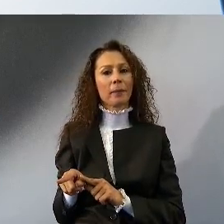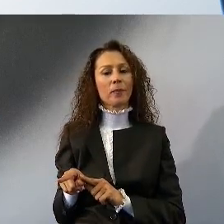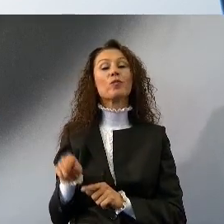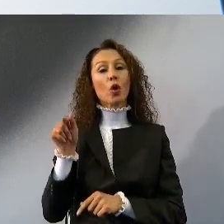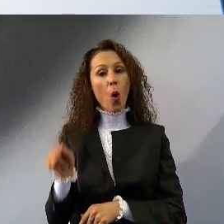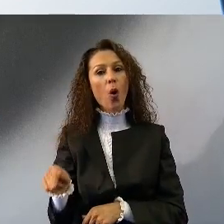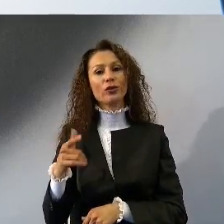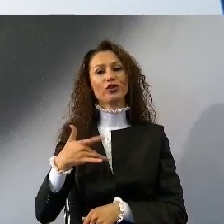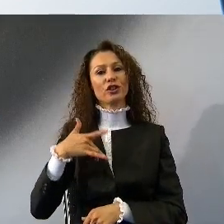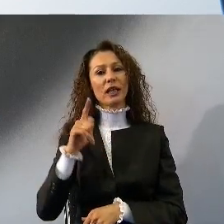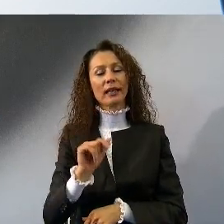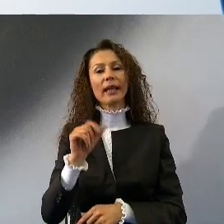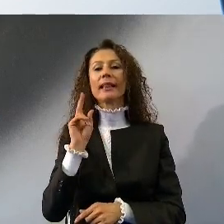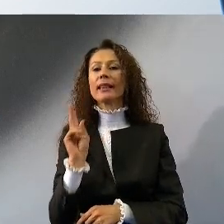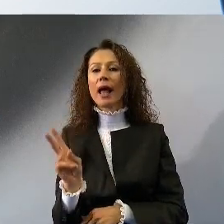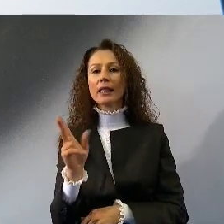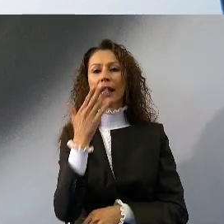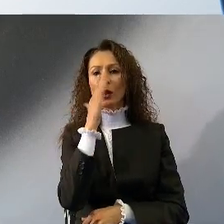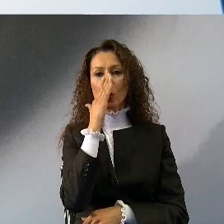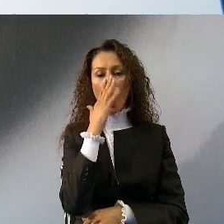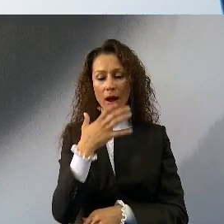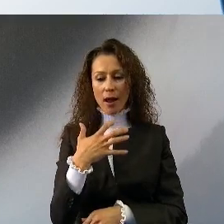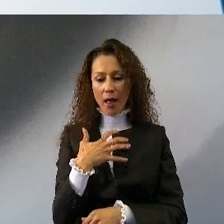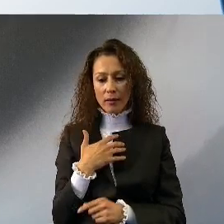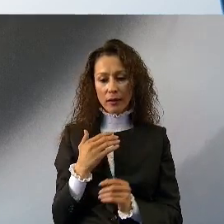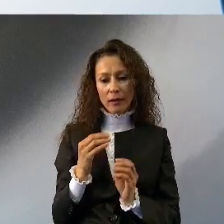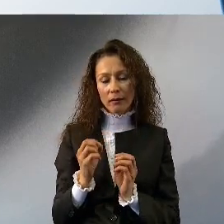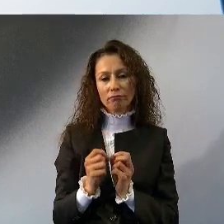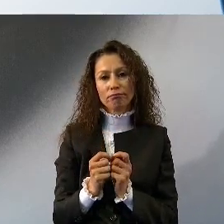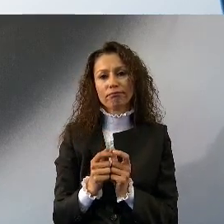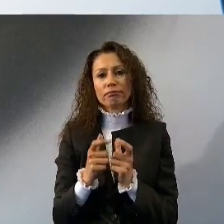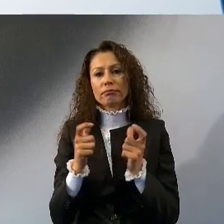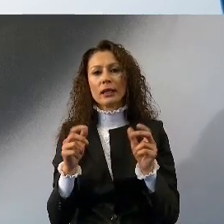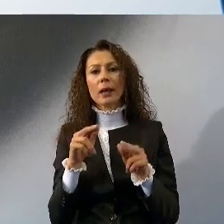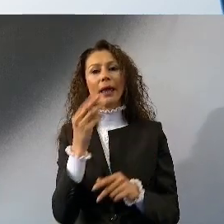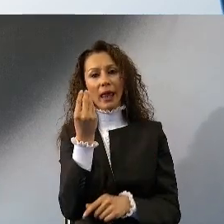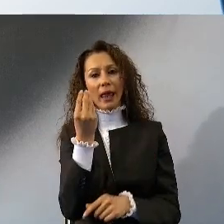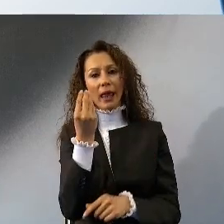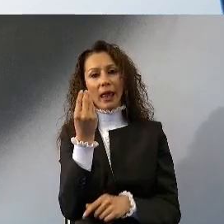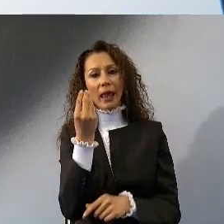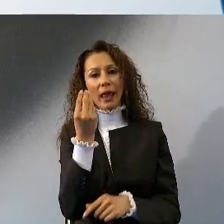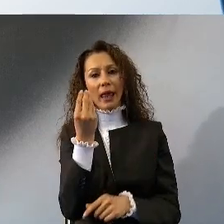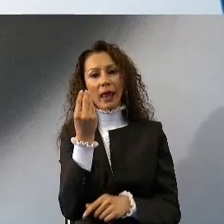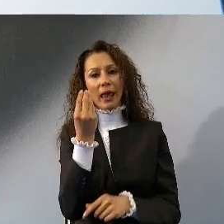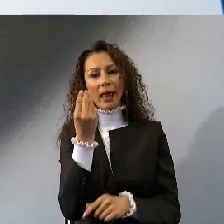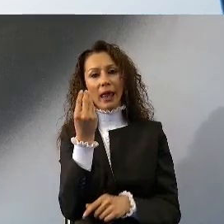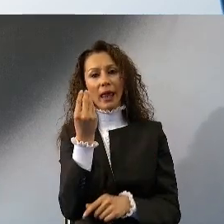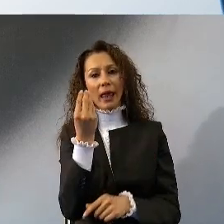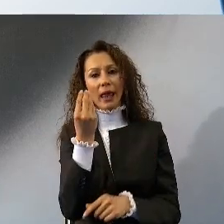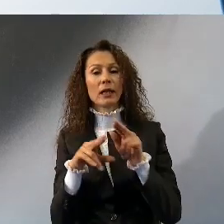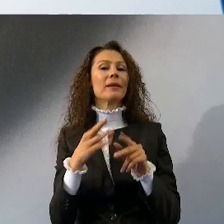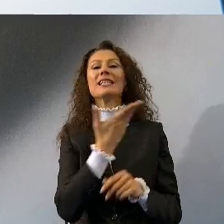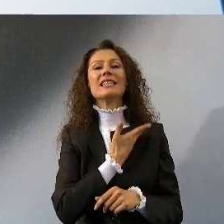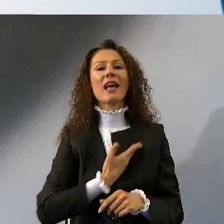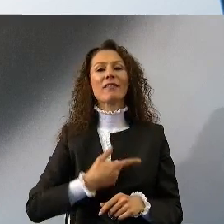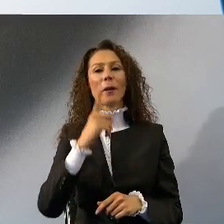o canlının kendi doğasındaki, genlerindeki beklentilerini iyi bilirseniz, tıpkı sevdiğimiz bir